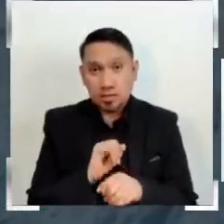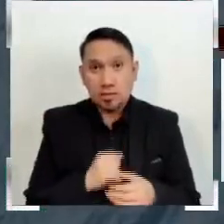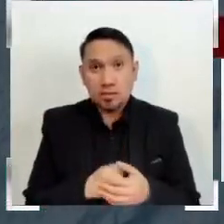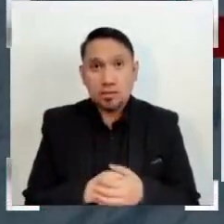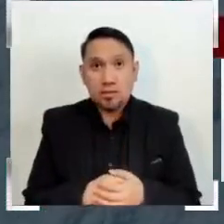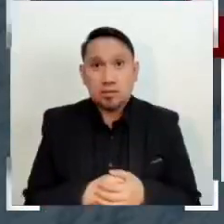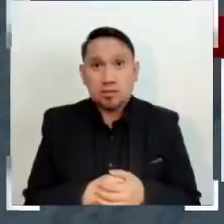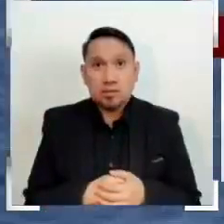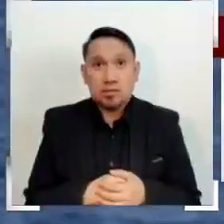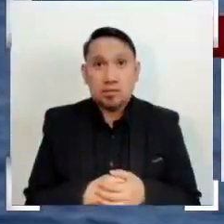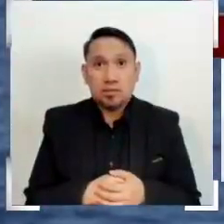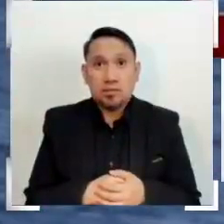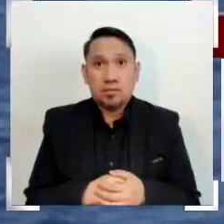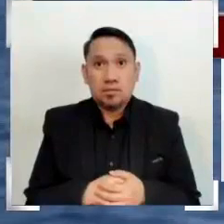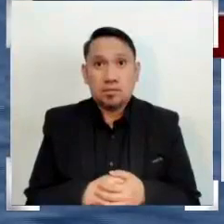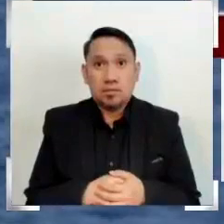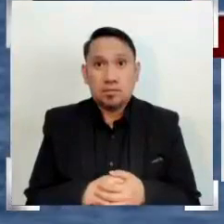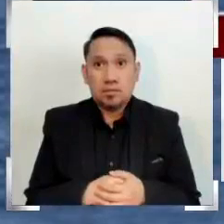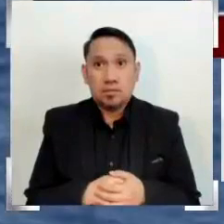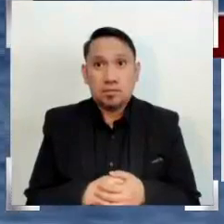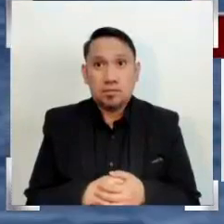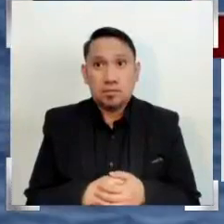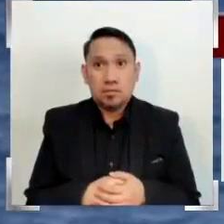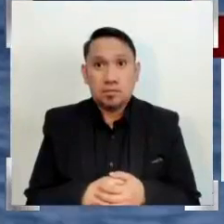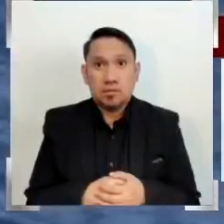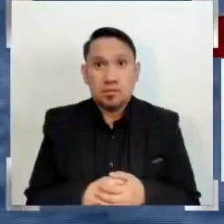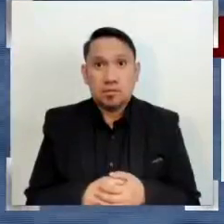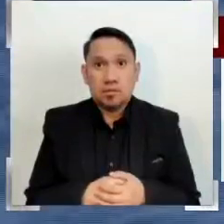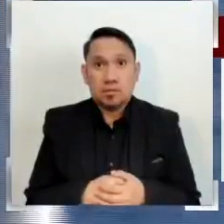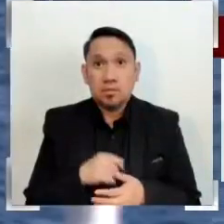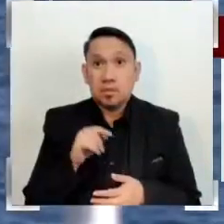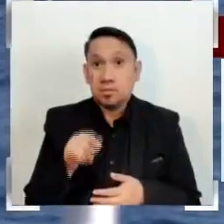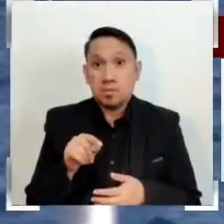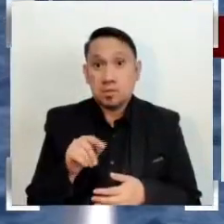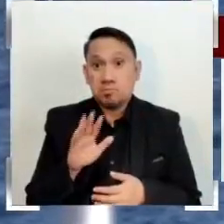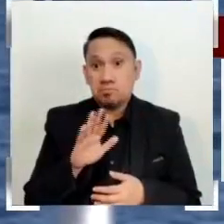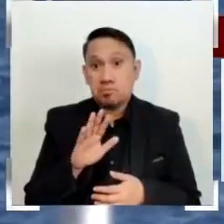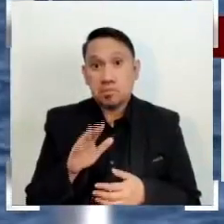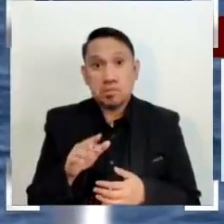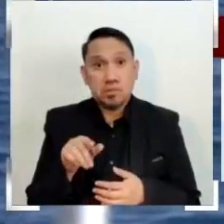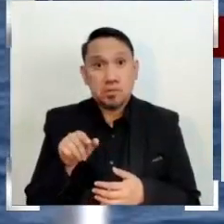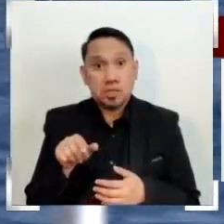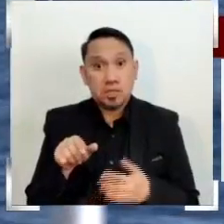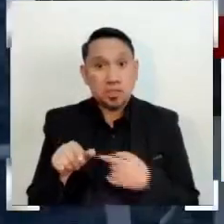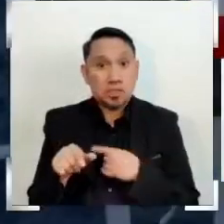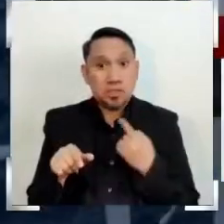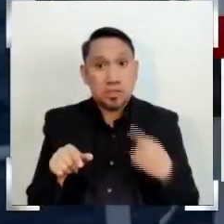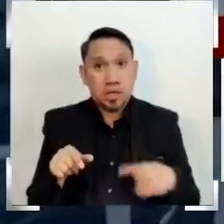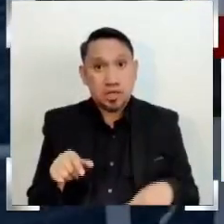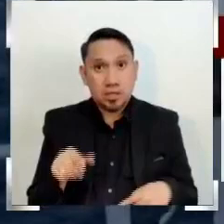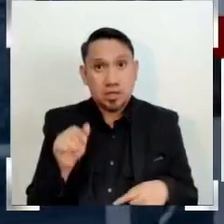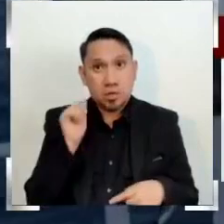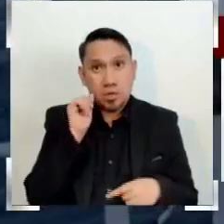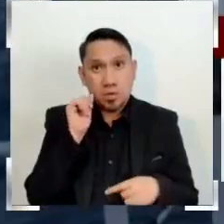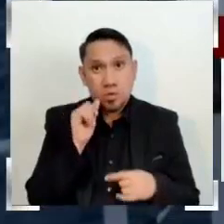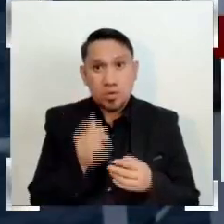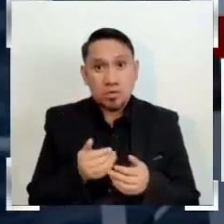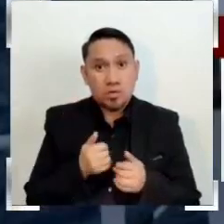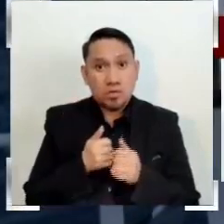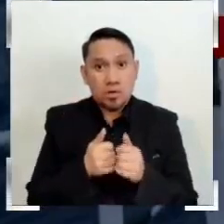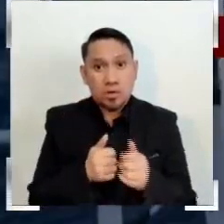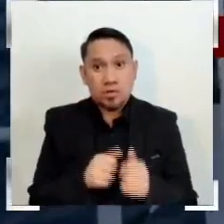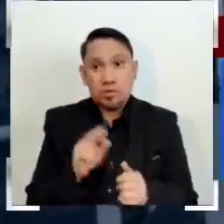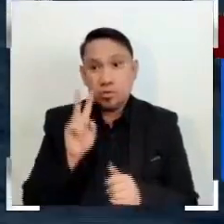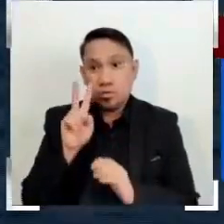Bank. Sa kabila ng aming pagbuelta, hindi kami tinantanan ng sumusunod na China Coast Guard. Dalawang oras na kaming